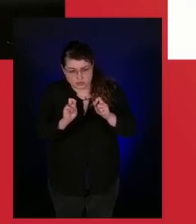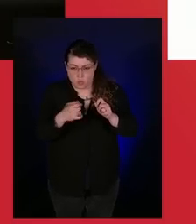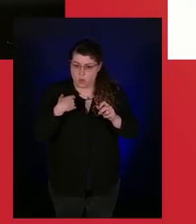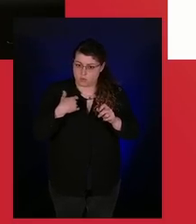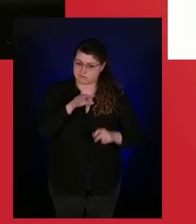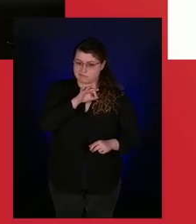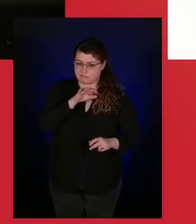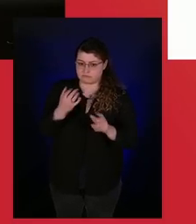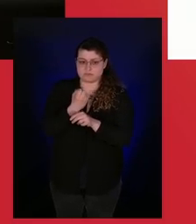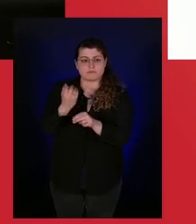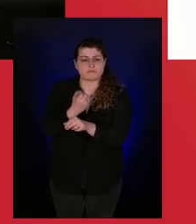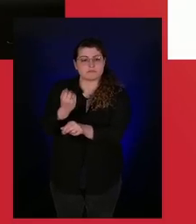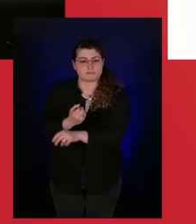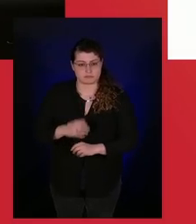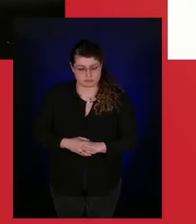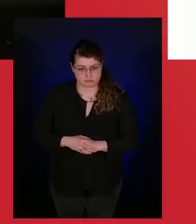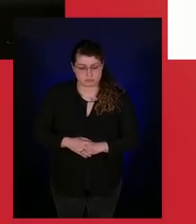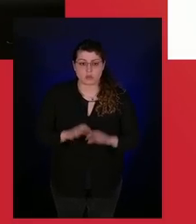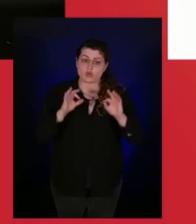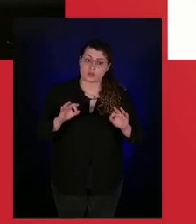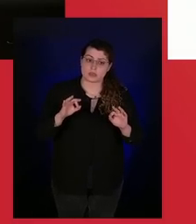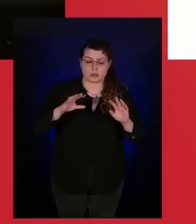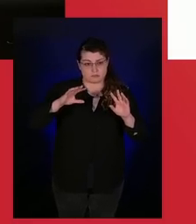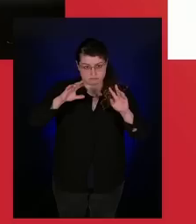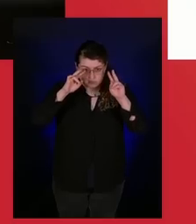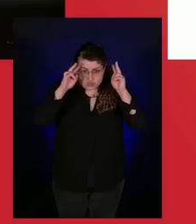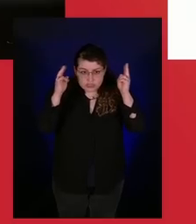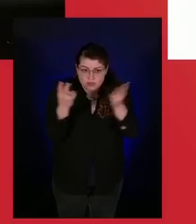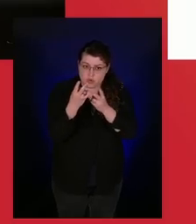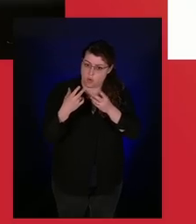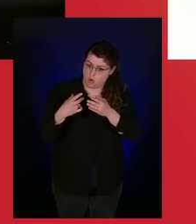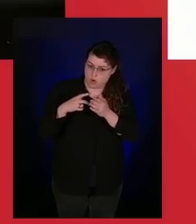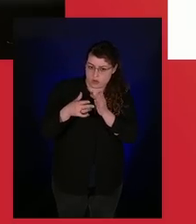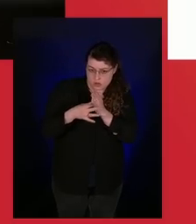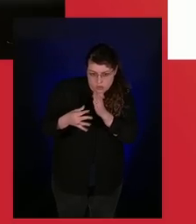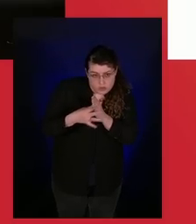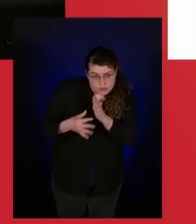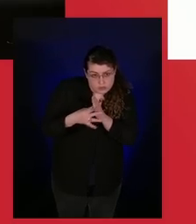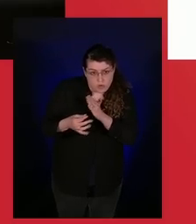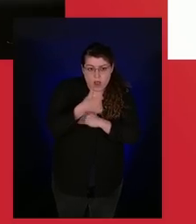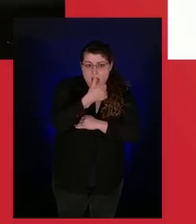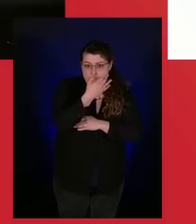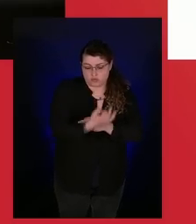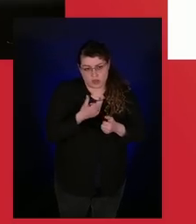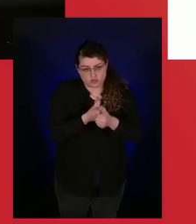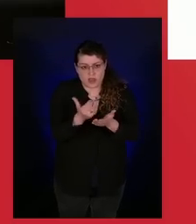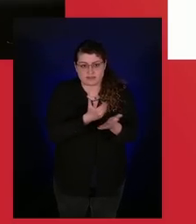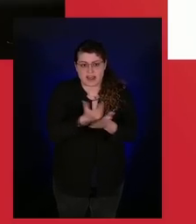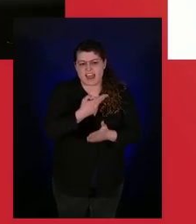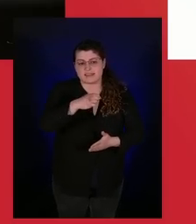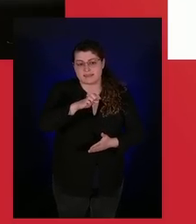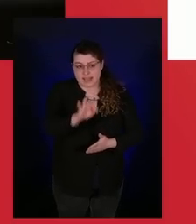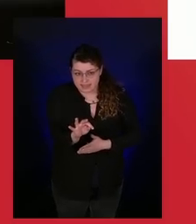recettes. Aussi, la généralisation de la cotisation à 1% du salaire net aurait